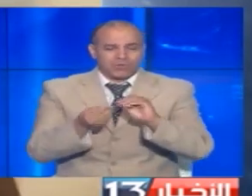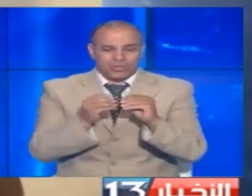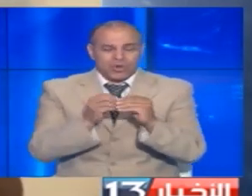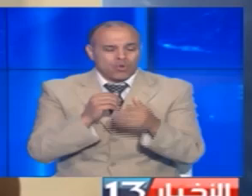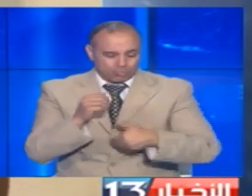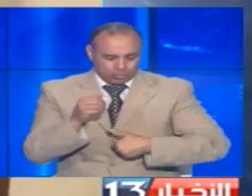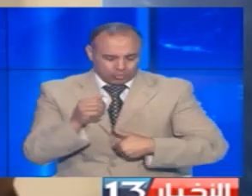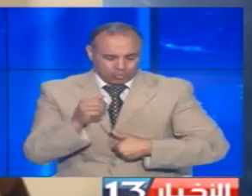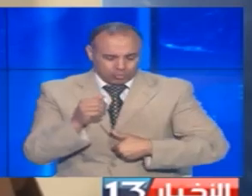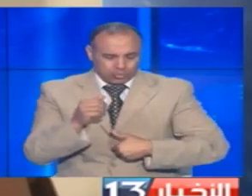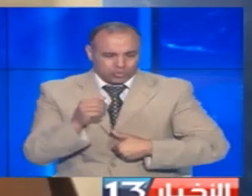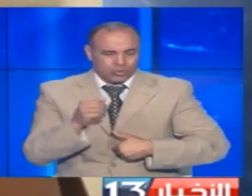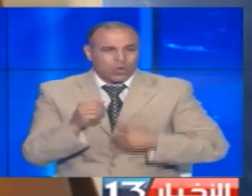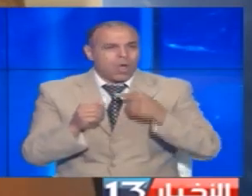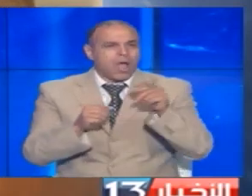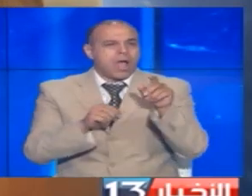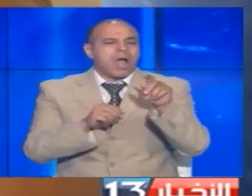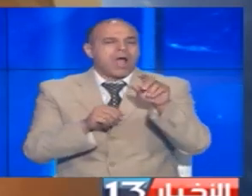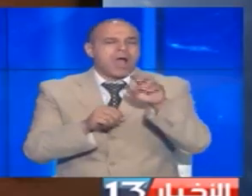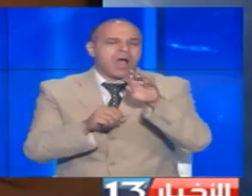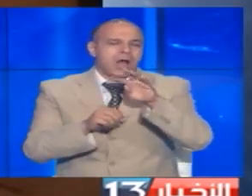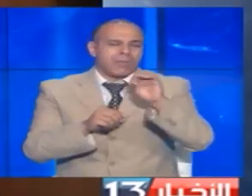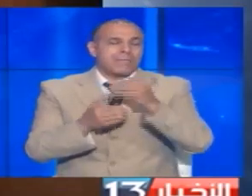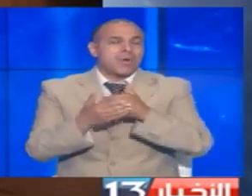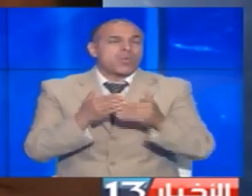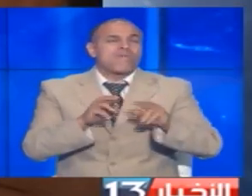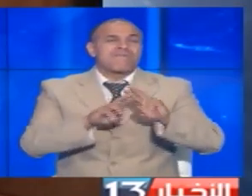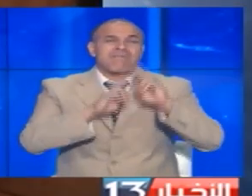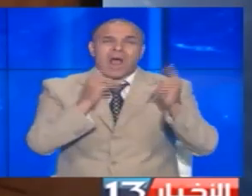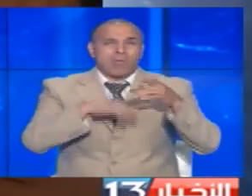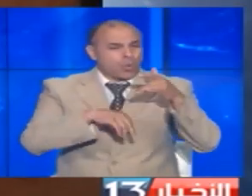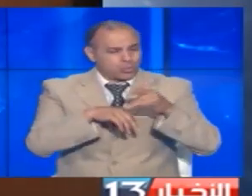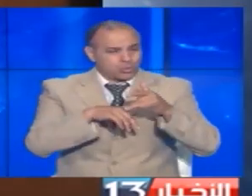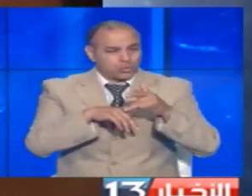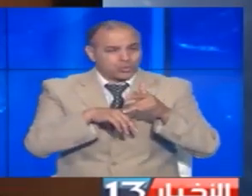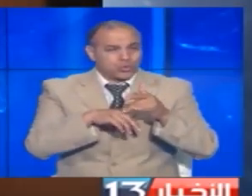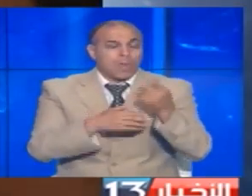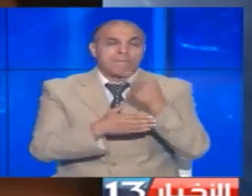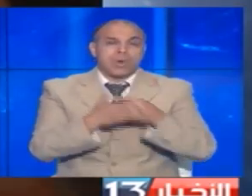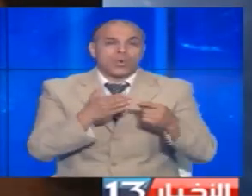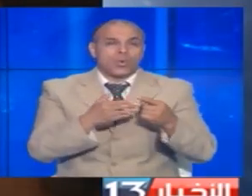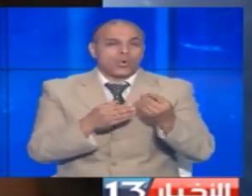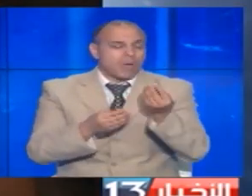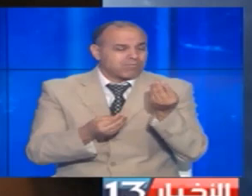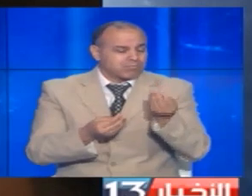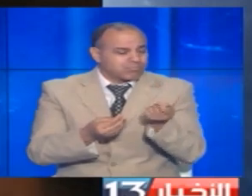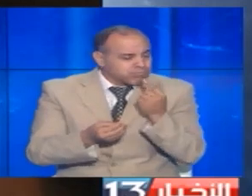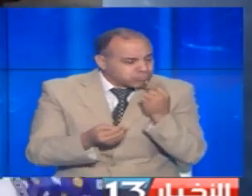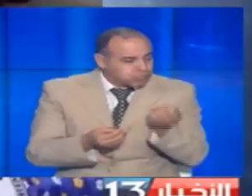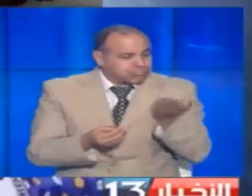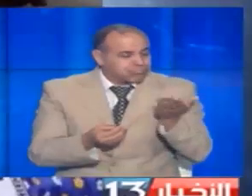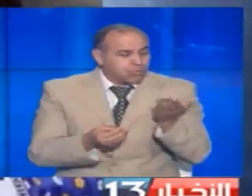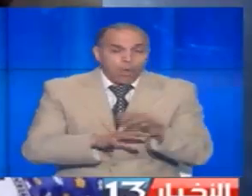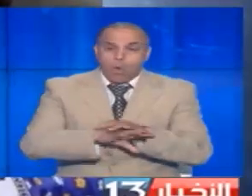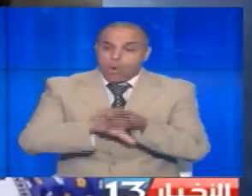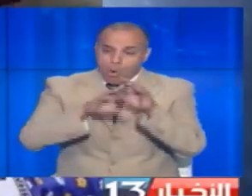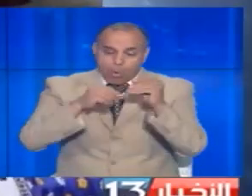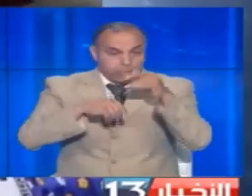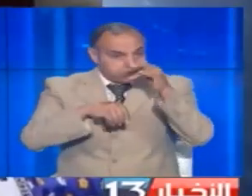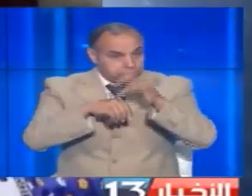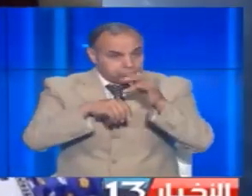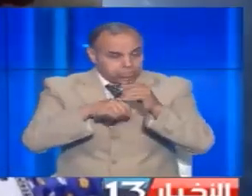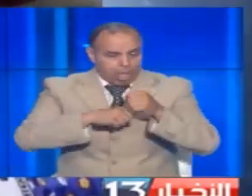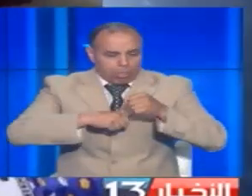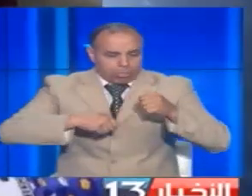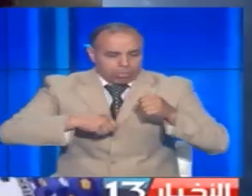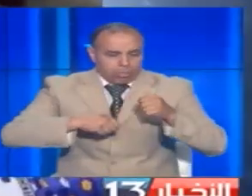مجموعه الى اربعين مليون شخص في العالم ويوجد ايضا اكثر من مليون شخص يعاني من زياده في الوزن يبلغ عدد المصابين بالسله